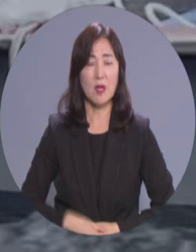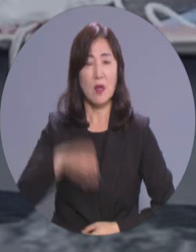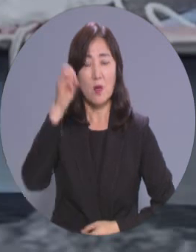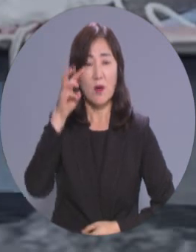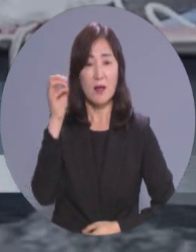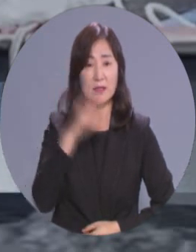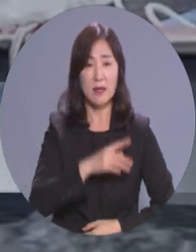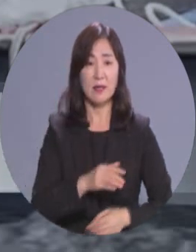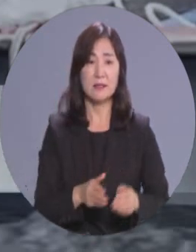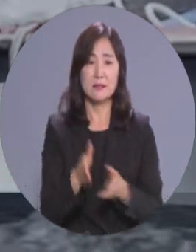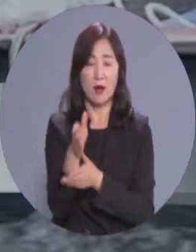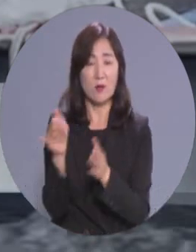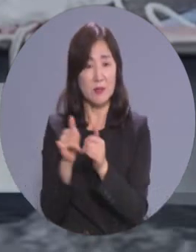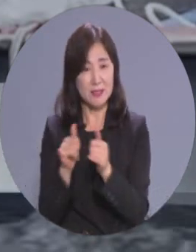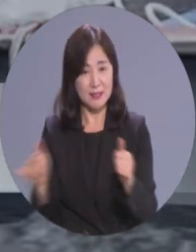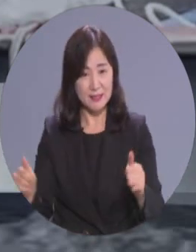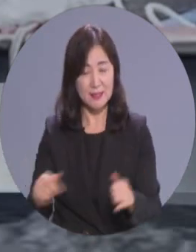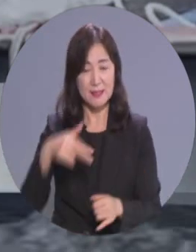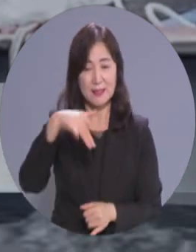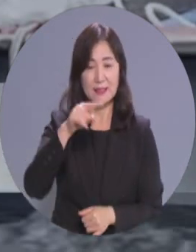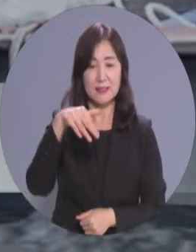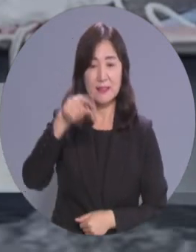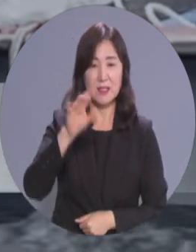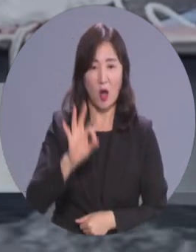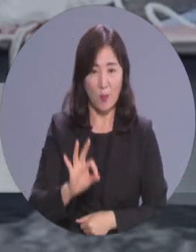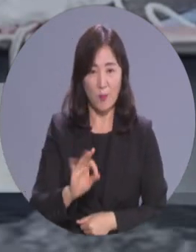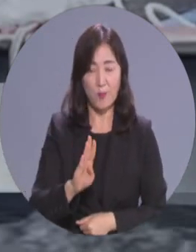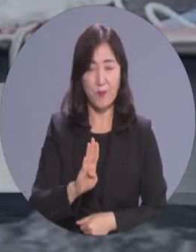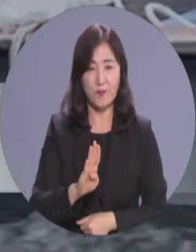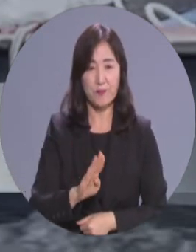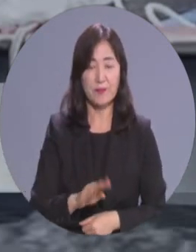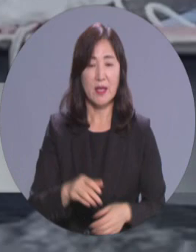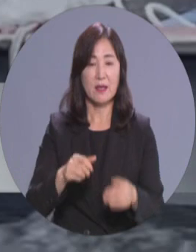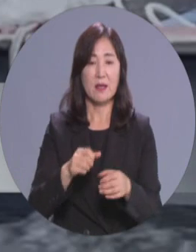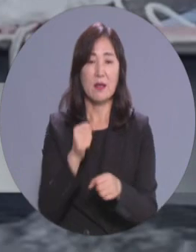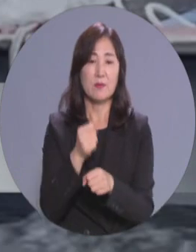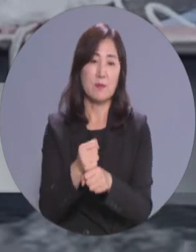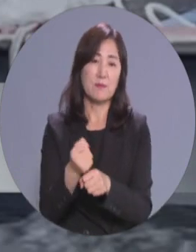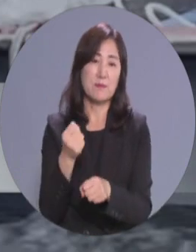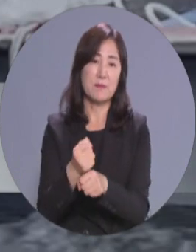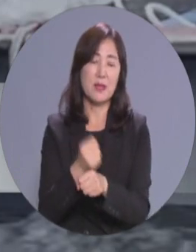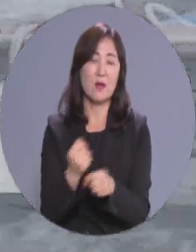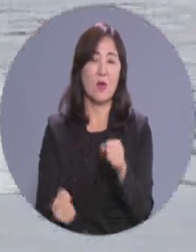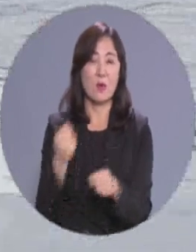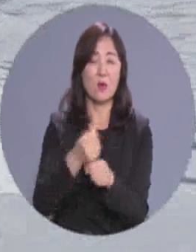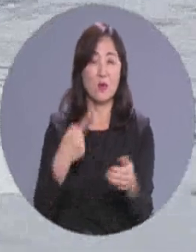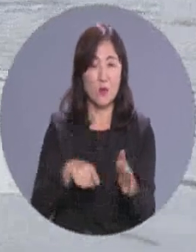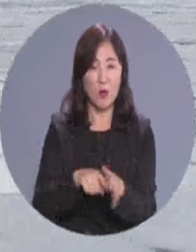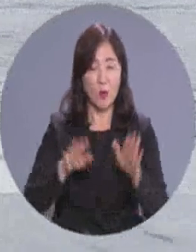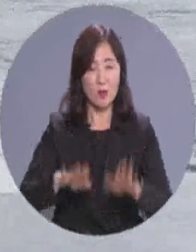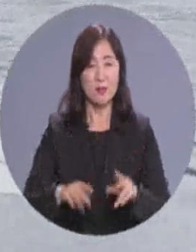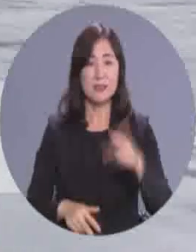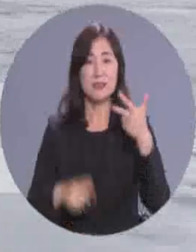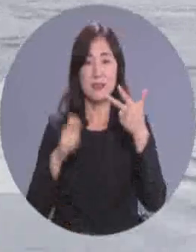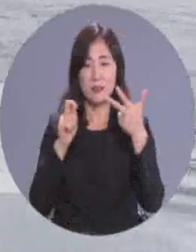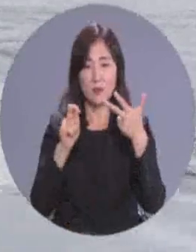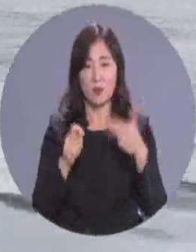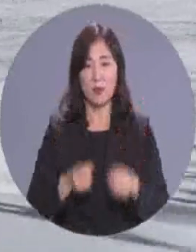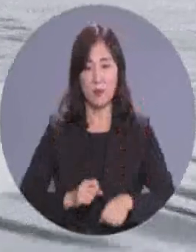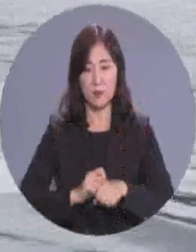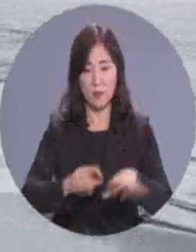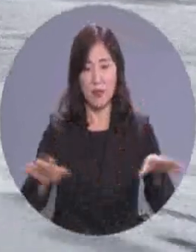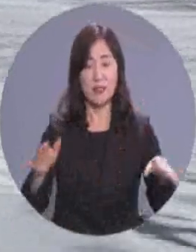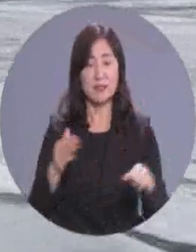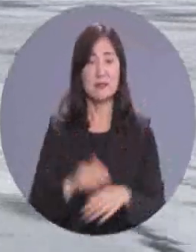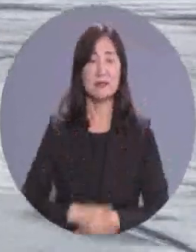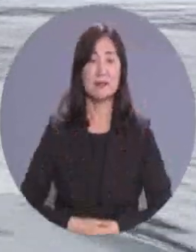광양시와 지역 어민들이 제첩 자원 회복을 위해 오늘 섬진강 하류에 제첩 7톤을 살포했습니다. 이번에